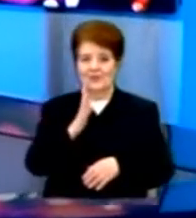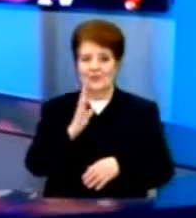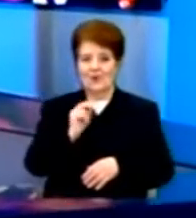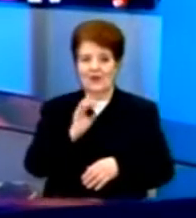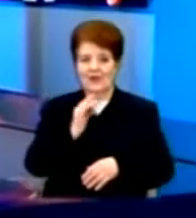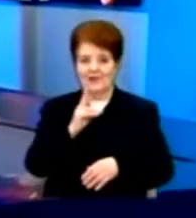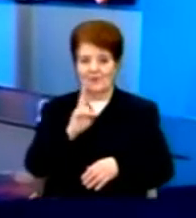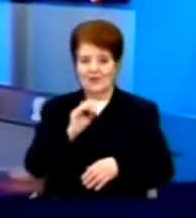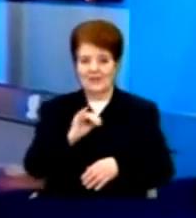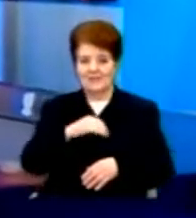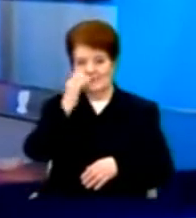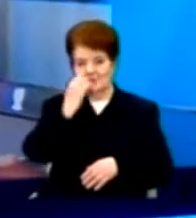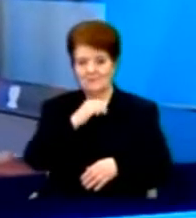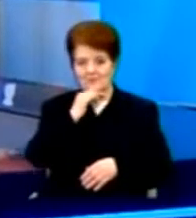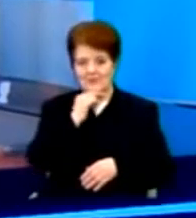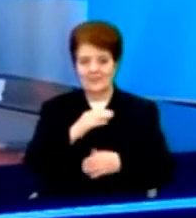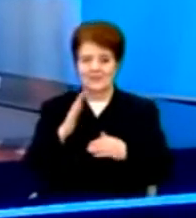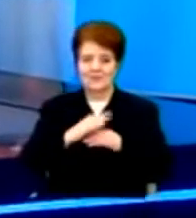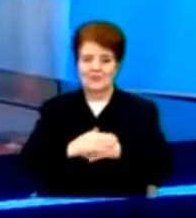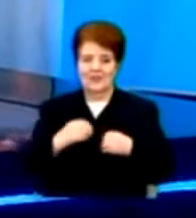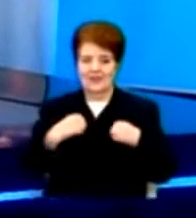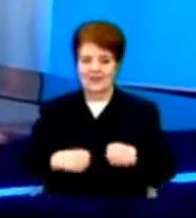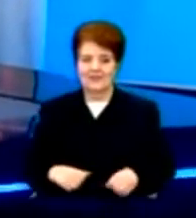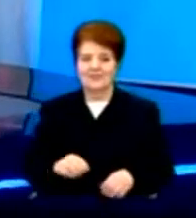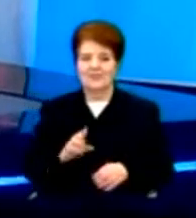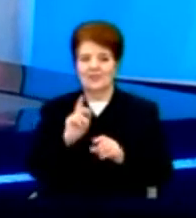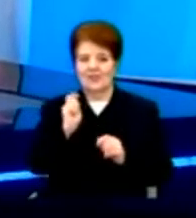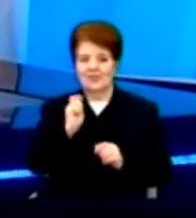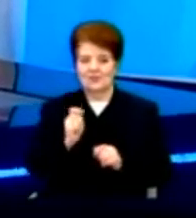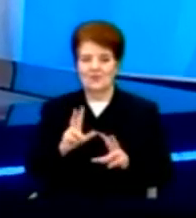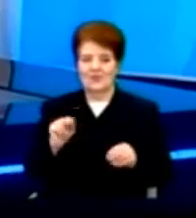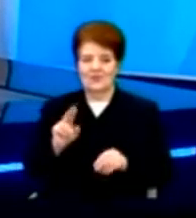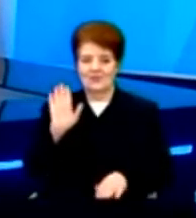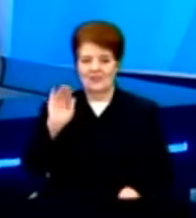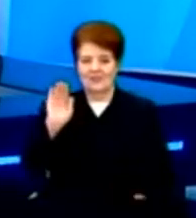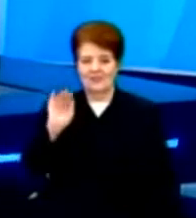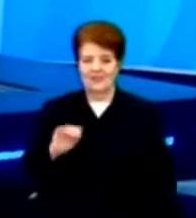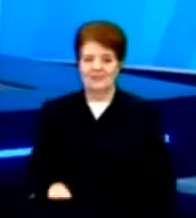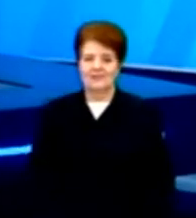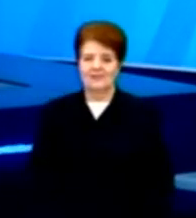Colesnic și vă mulțumesc pentru atenție. O seară liniștită vă doresc și Crăciun fericit! La revedere!